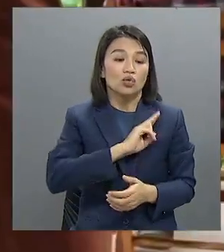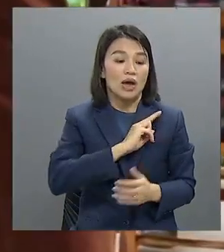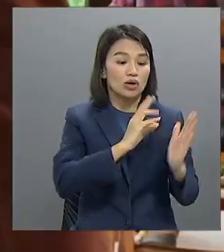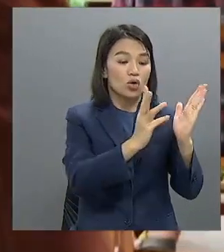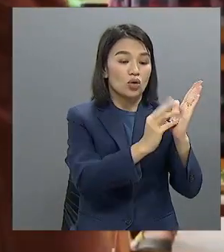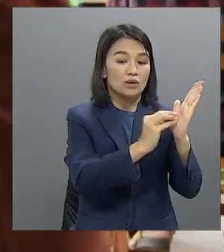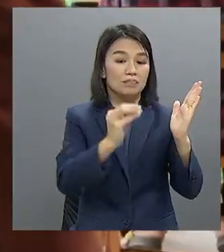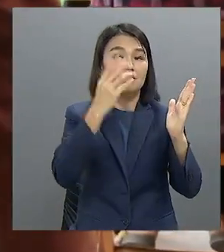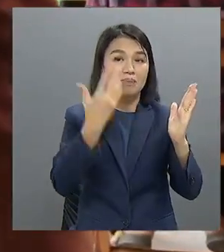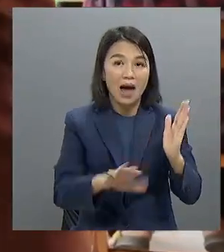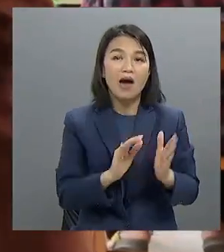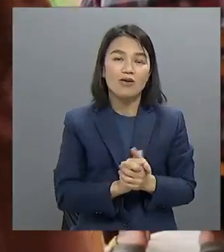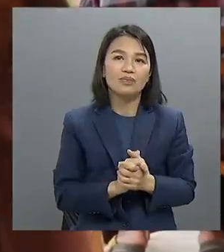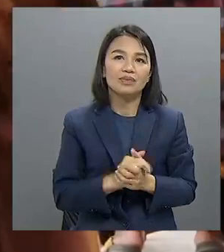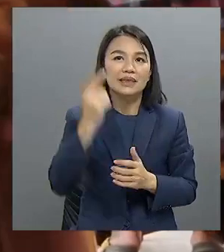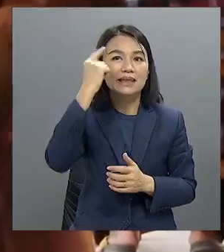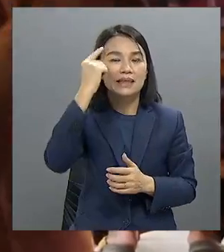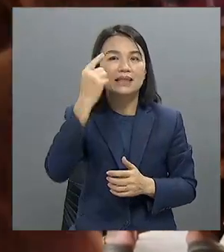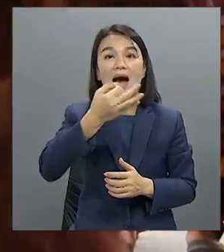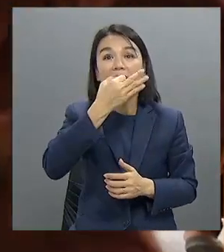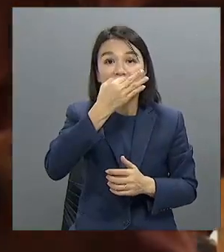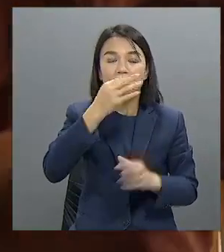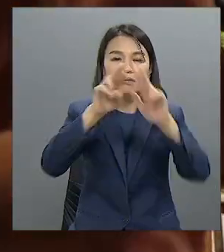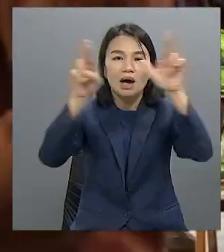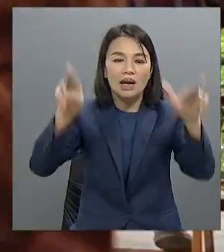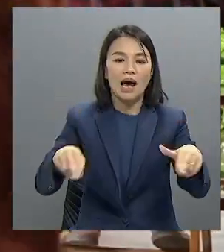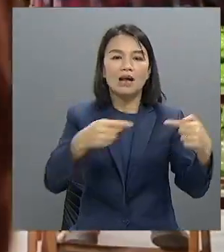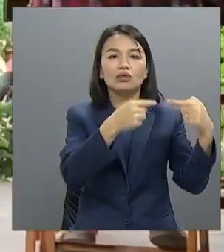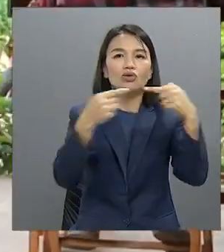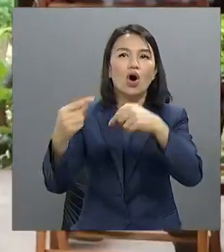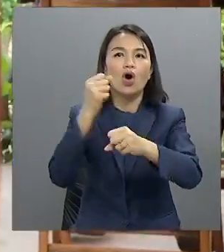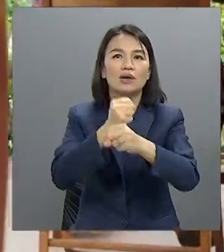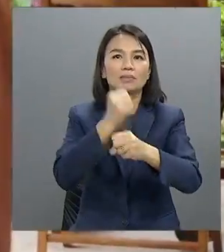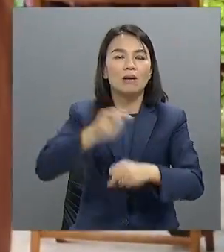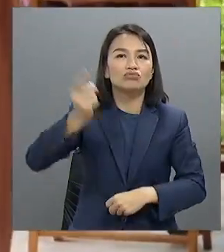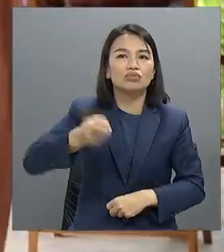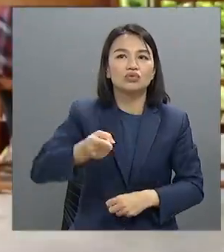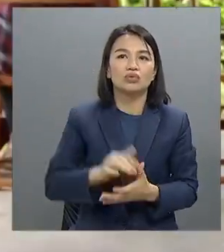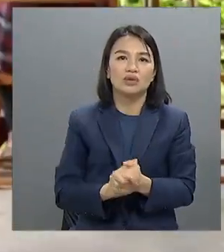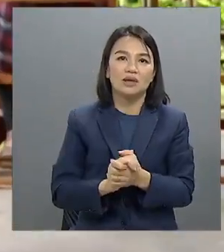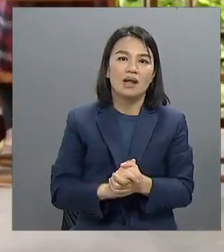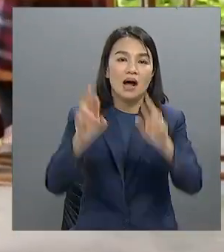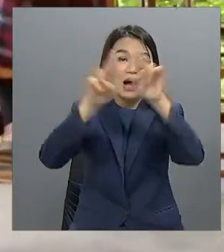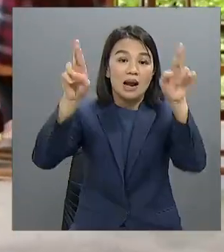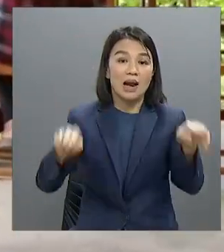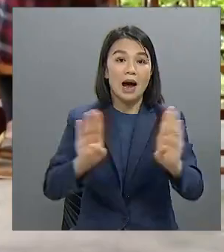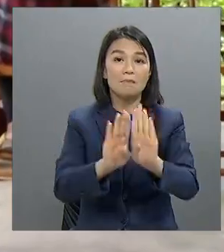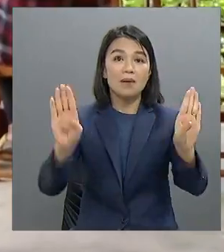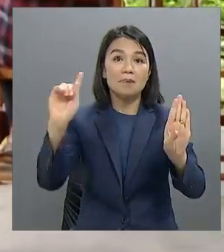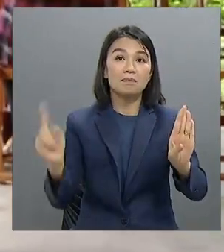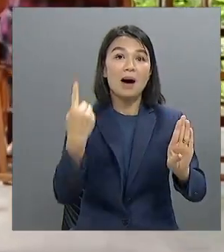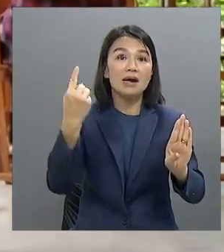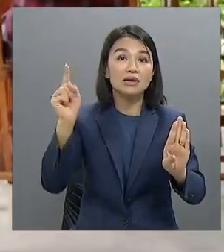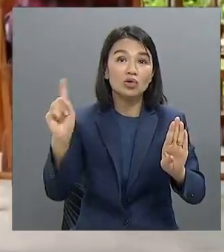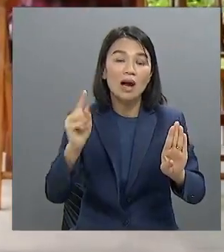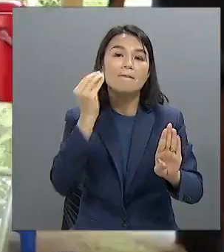แล้วจึงได้ยึดอาชีพเปิดร้านขายอาหารเป็นหลักเลยครับทีนี้แล้วก็ออกมาเปิดร้านใหม่ซึ่งได้นำพื้นที่บริเวณรอบบ้านมาทำเป็น